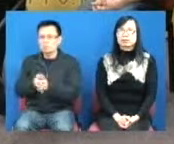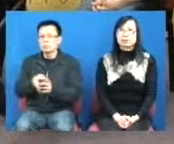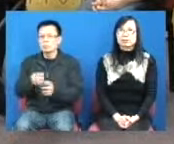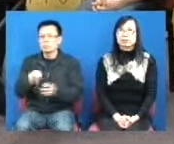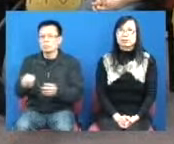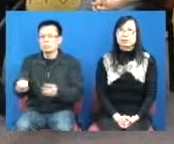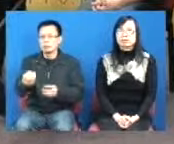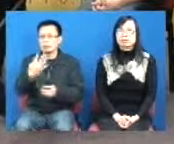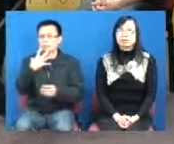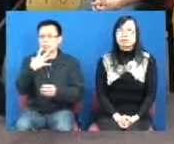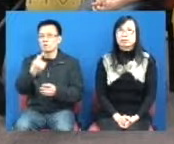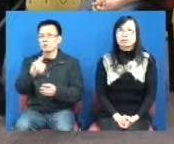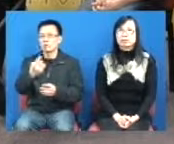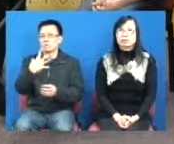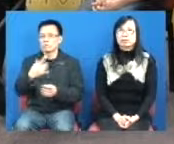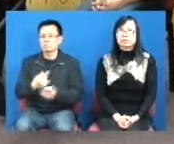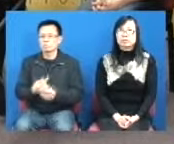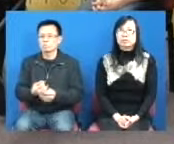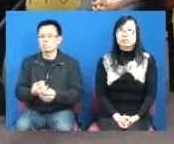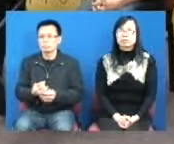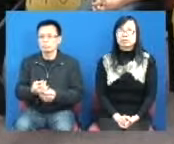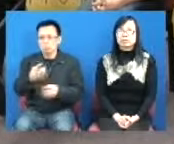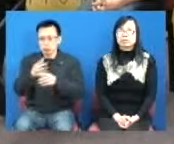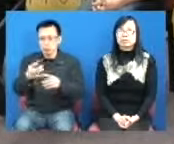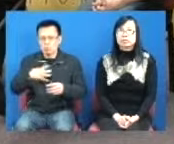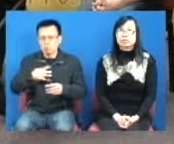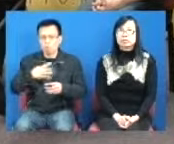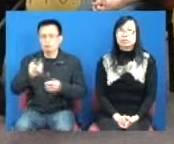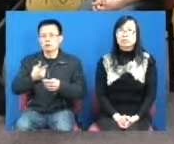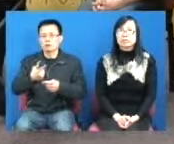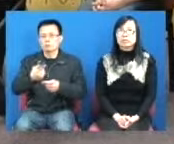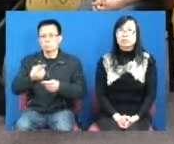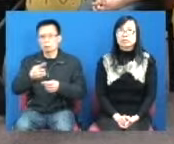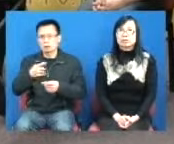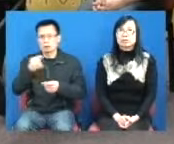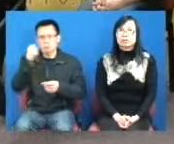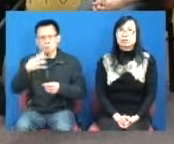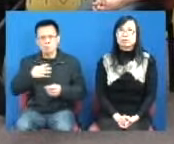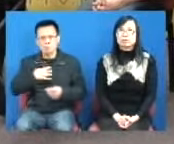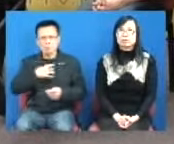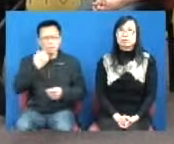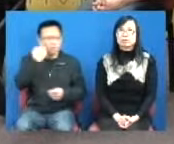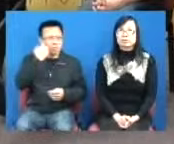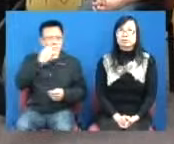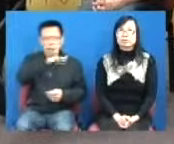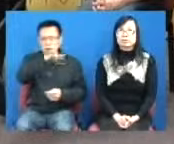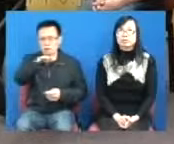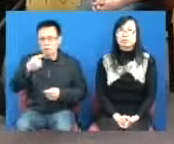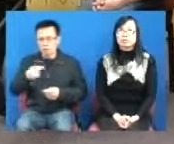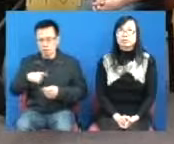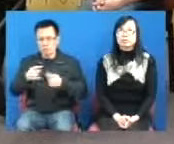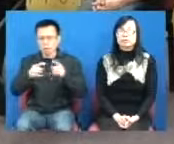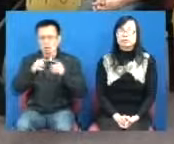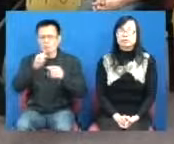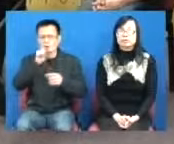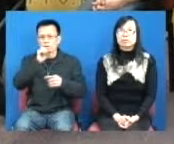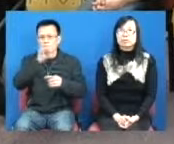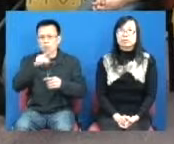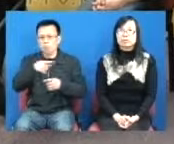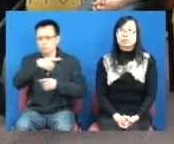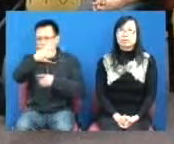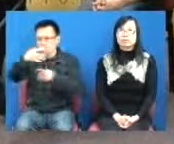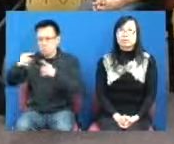是會有些這樣的情況所以你會感覺到為什麼好像你在外面你說的東西好像很多街坊都是這樣